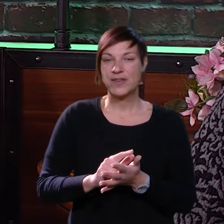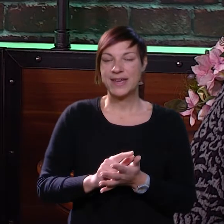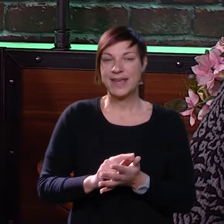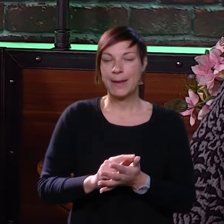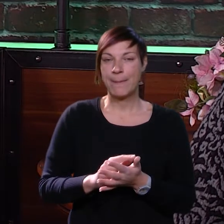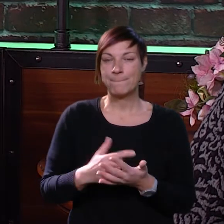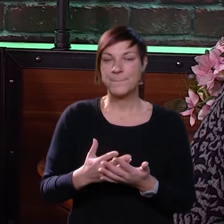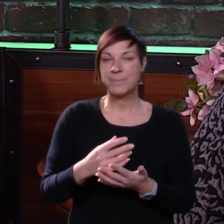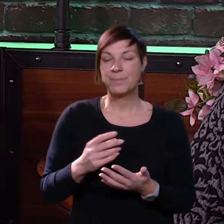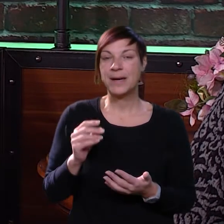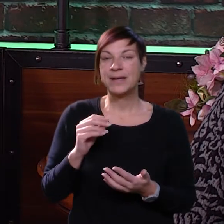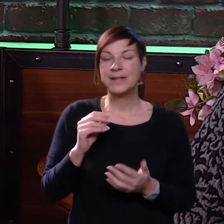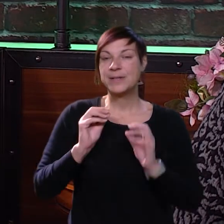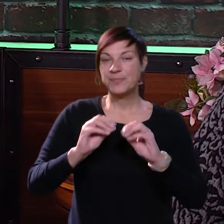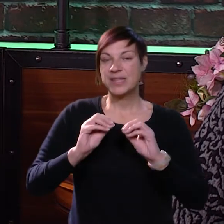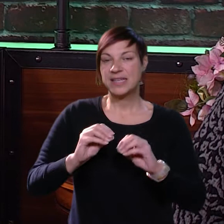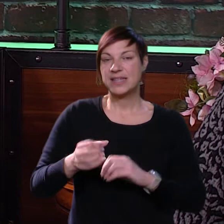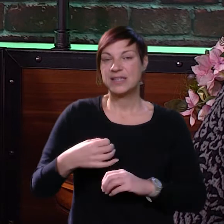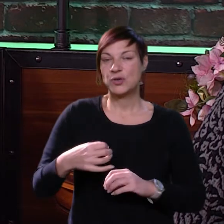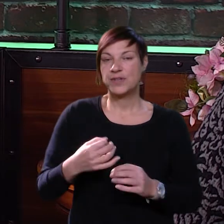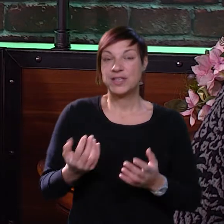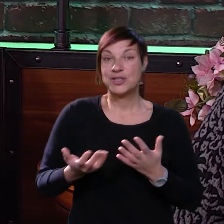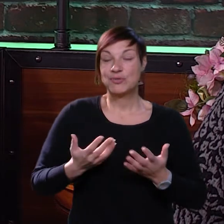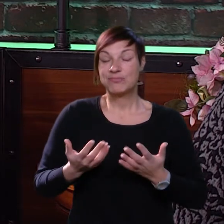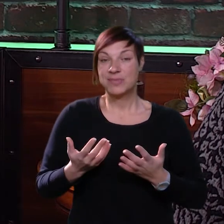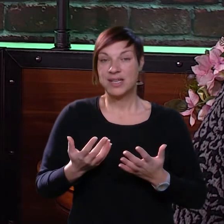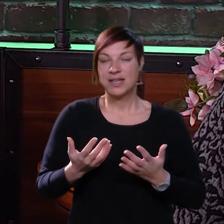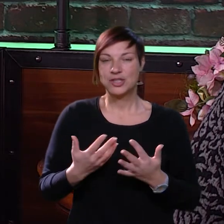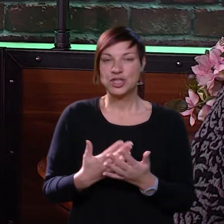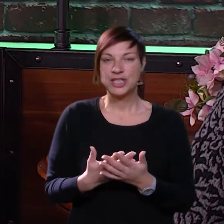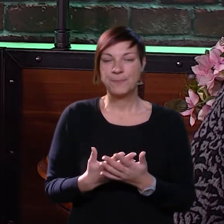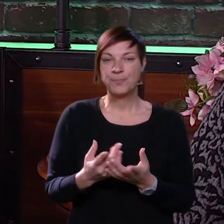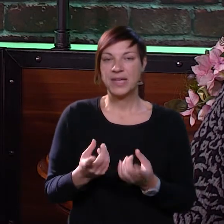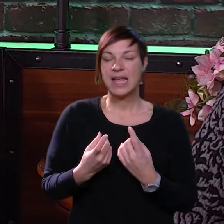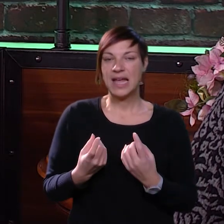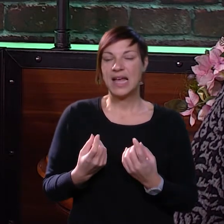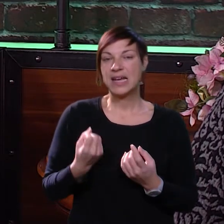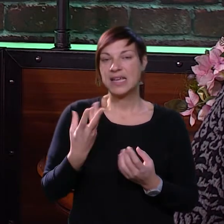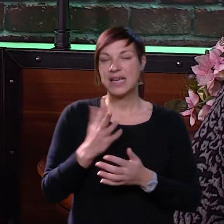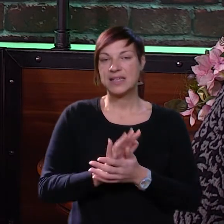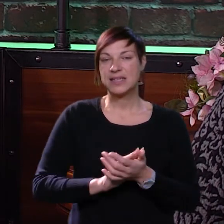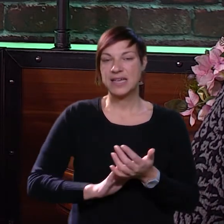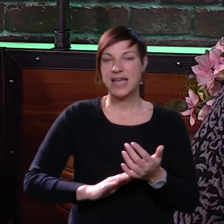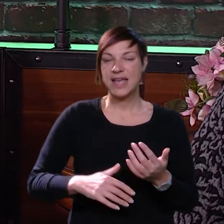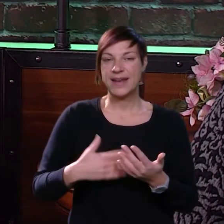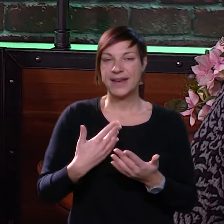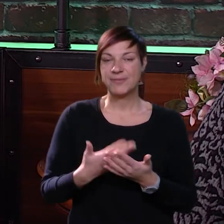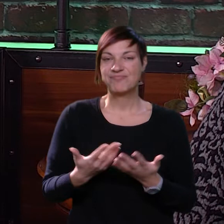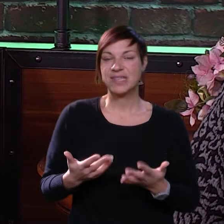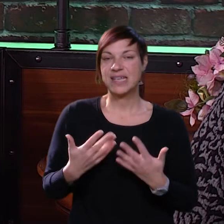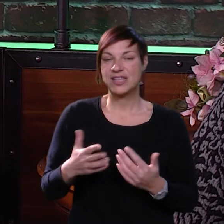moment, pa i tete u vrtiću, onda je bilo ono, pa kako će, pa... Ali onda kad krene, onda u